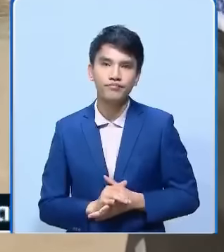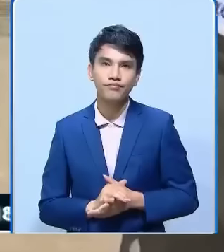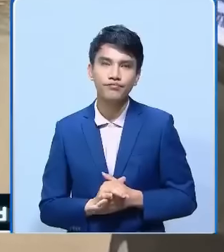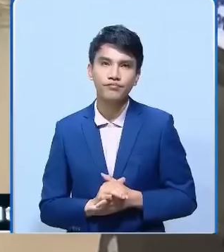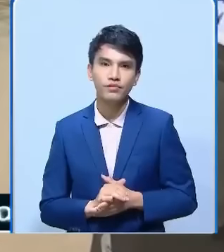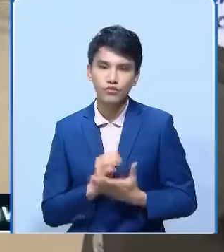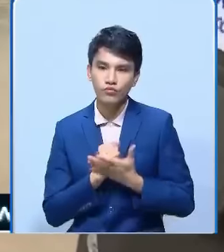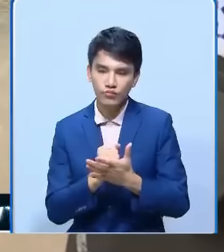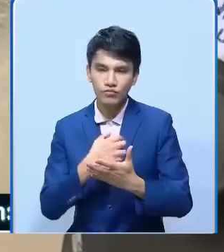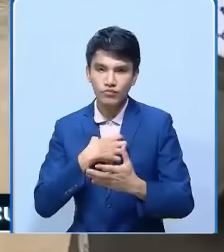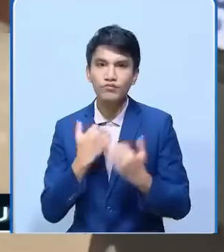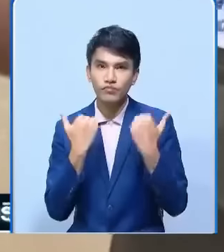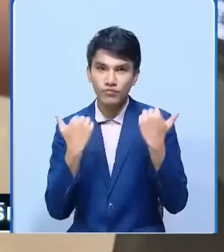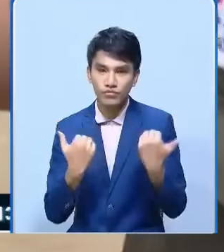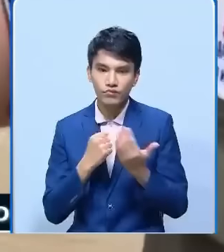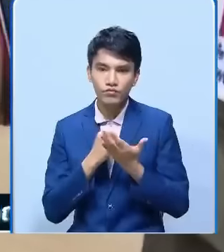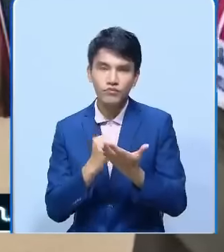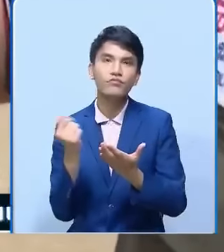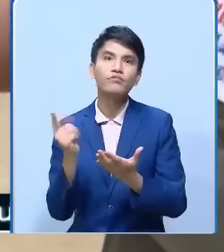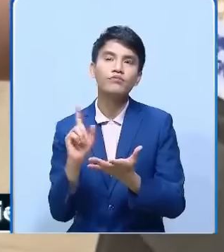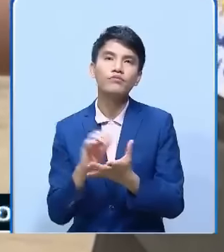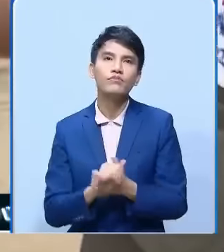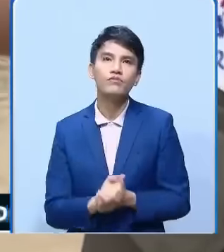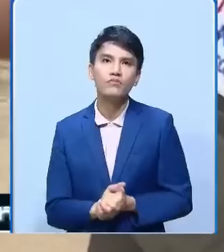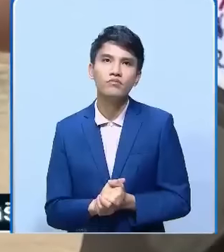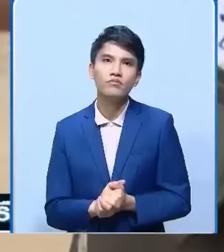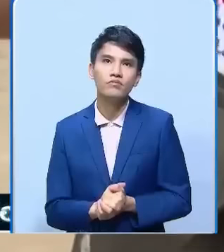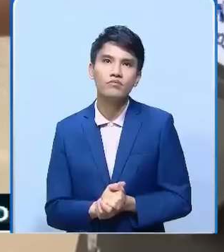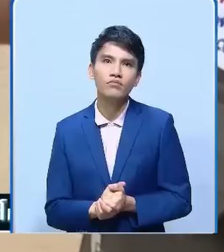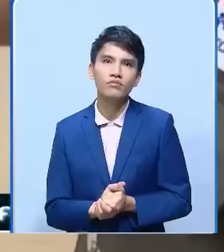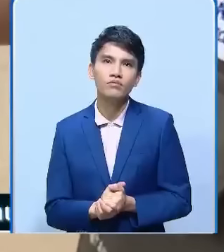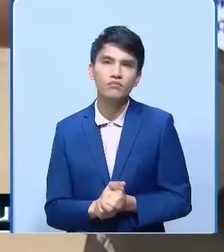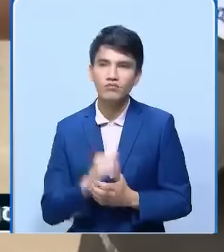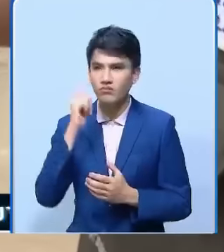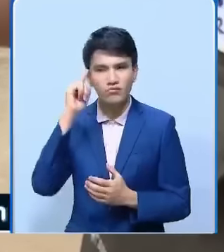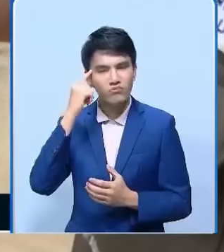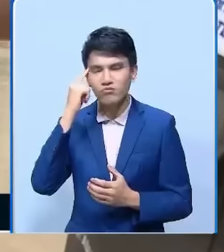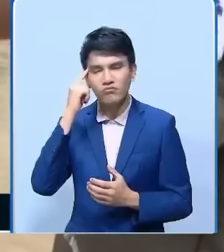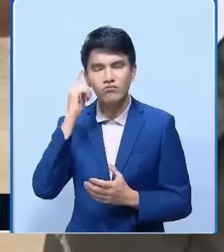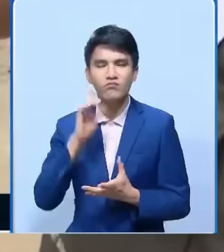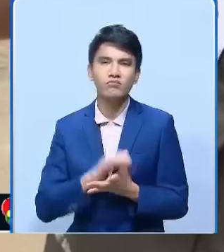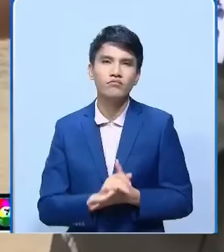ความช่วยเหลือที่อยากได้ตอนนี้อยากให้เขามาช่วยเหลืออะไรบ้าง ไม่รู้เหมือนกันเองเนี่ย